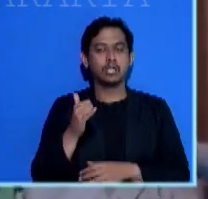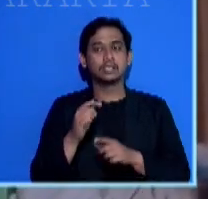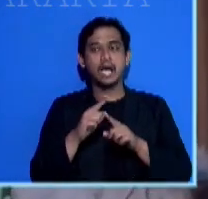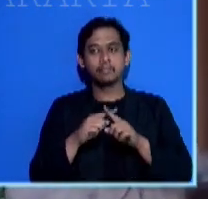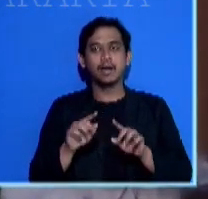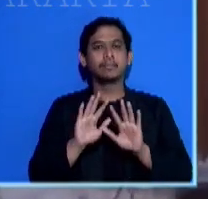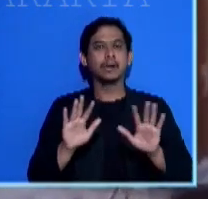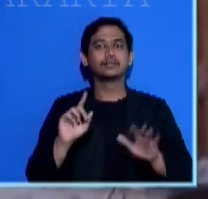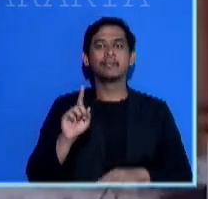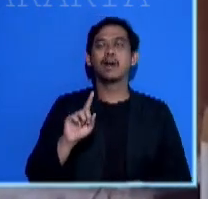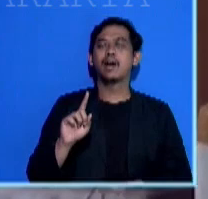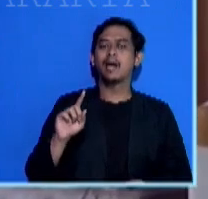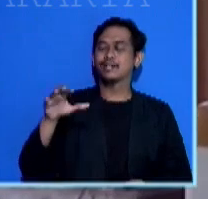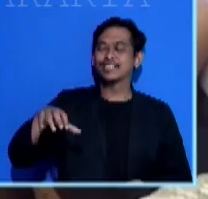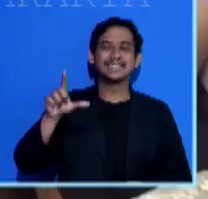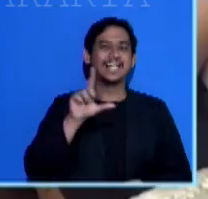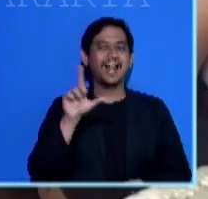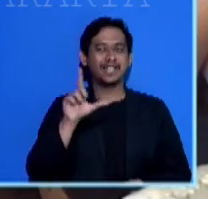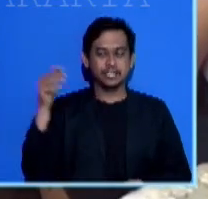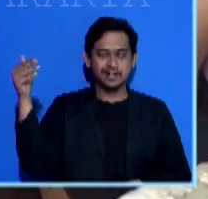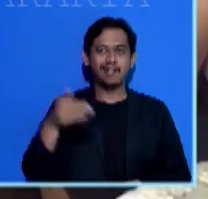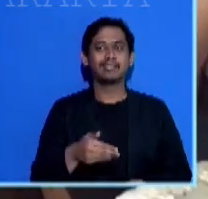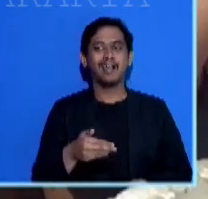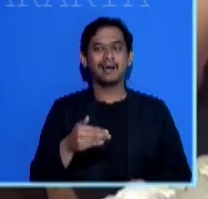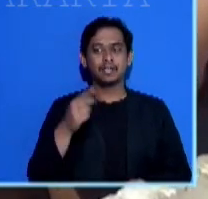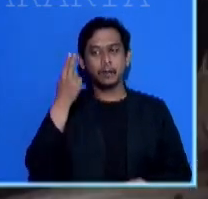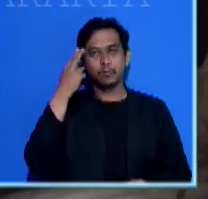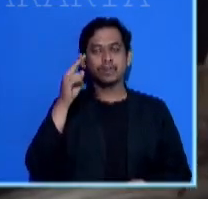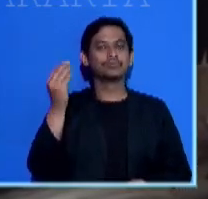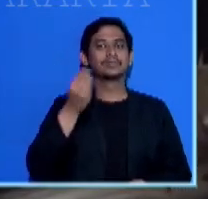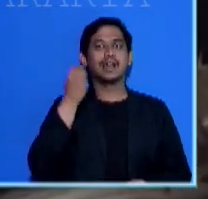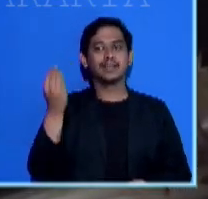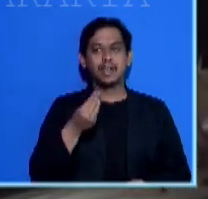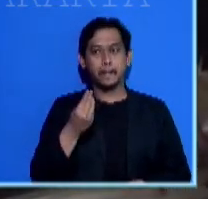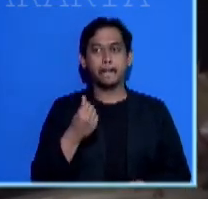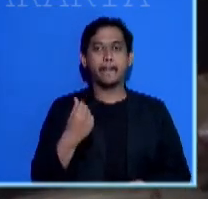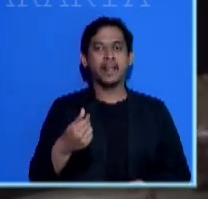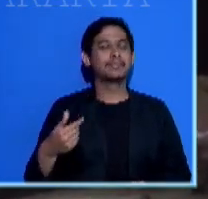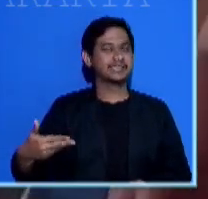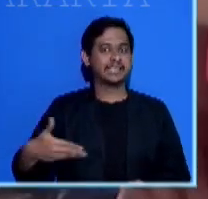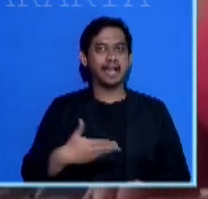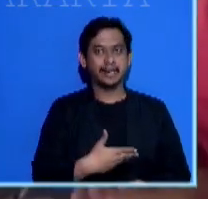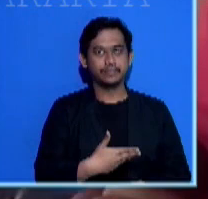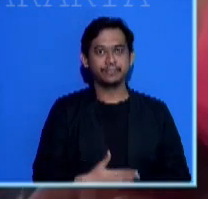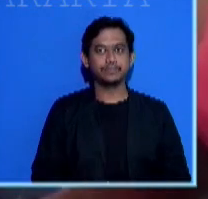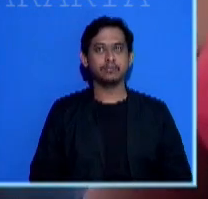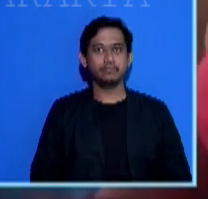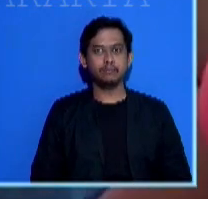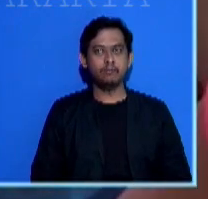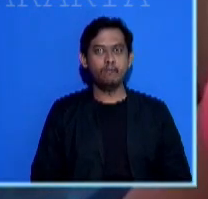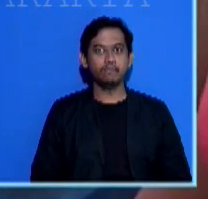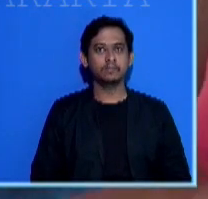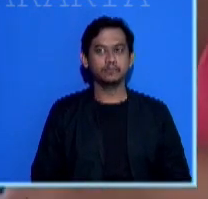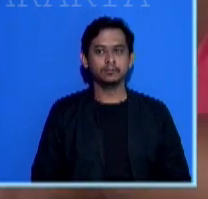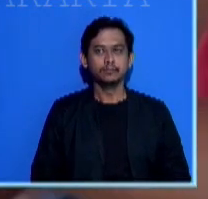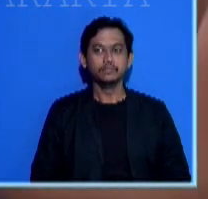berasal dari daerah soloaya yang sengaja datang ke Sadeng untuk berwisata sekaligus berburu ikan segar tangkap nelayan ramainya pengunjung pun